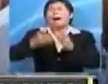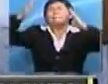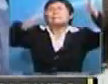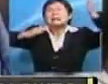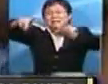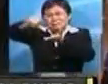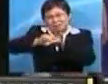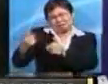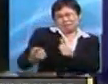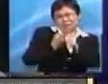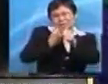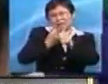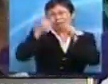first.